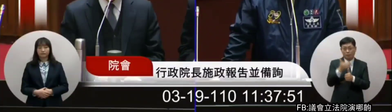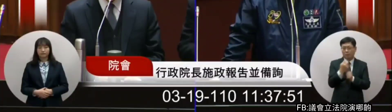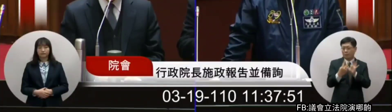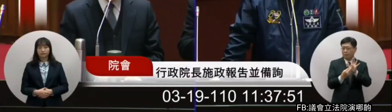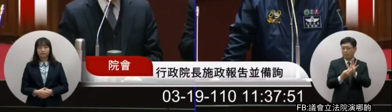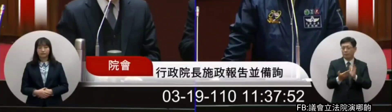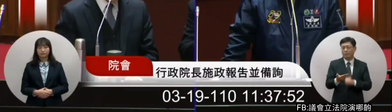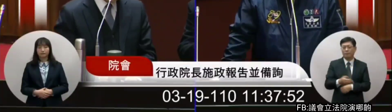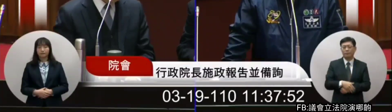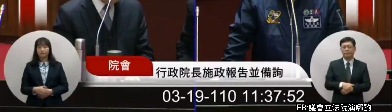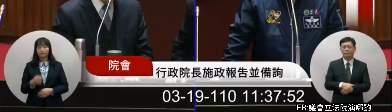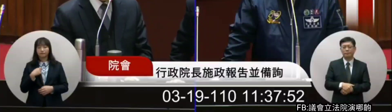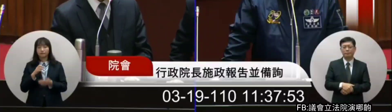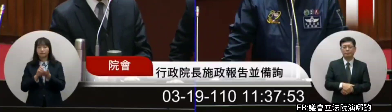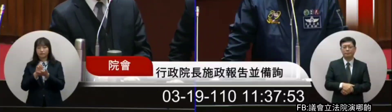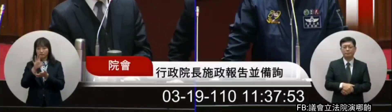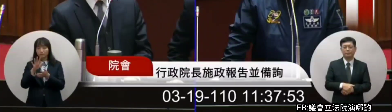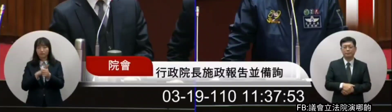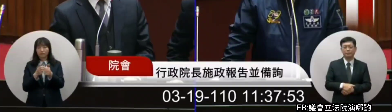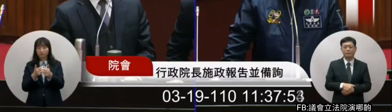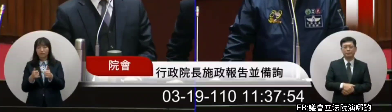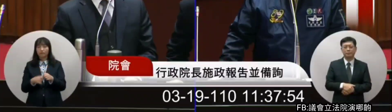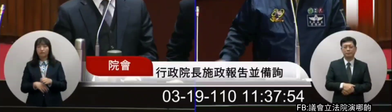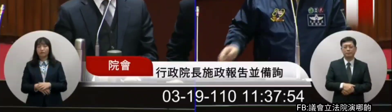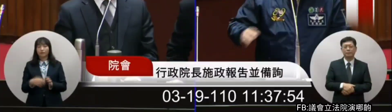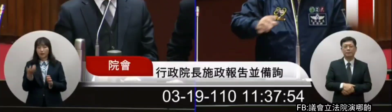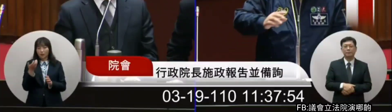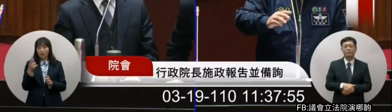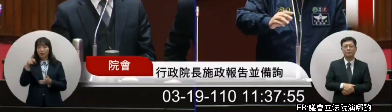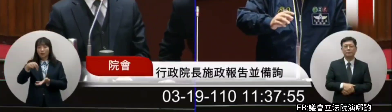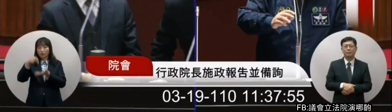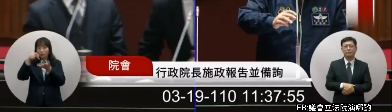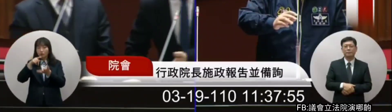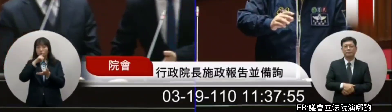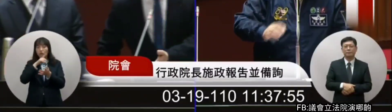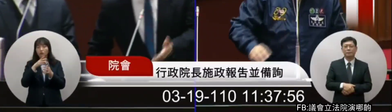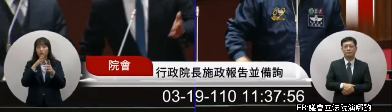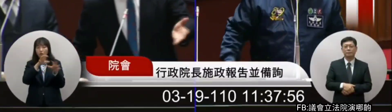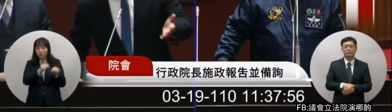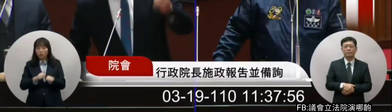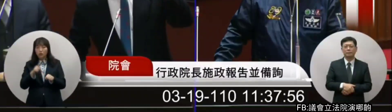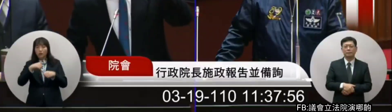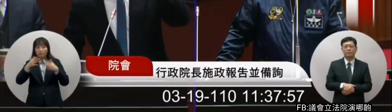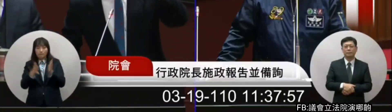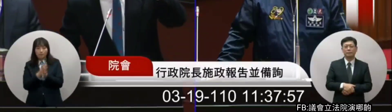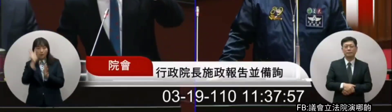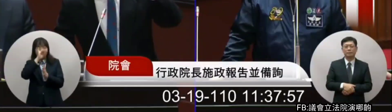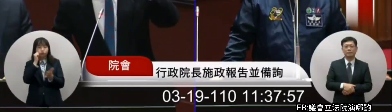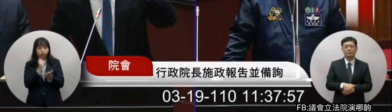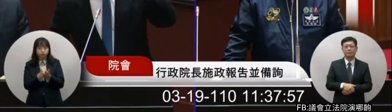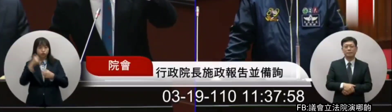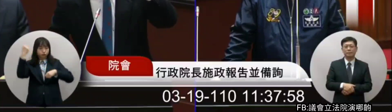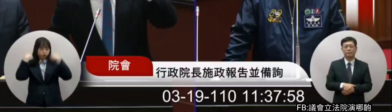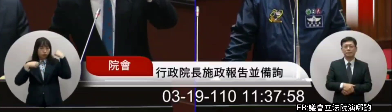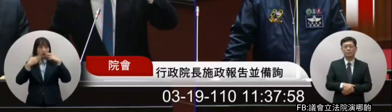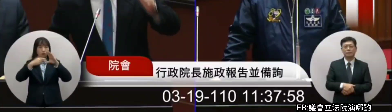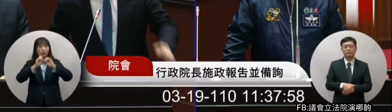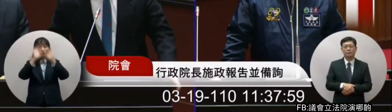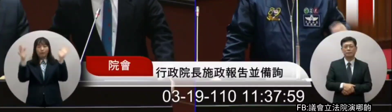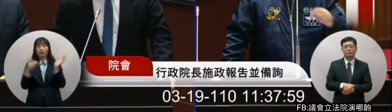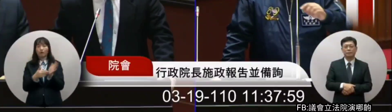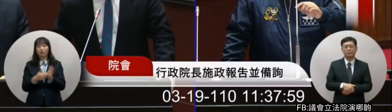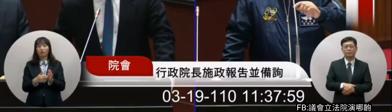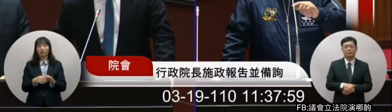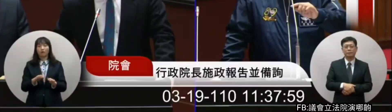一下。 我来跟委员报告哈。刚刚委员提到的抢案立即侦破，早上都已经新闻也都出